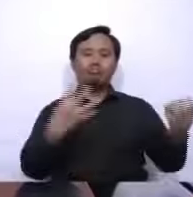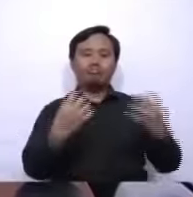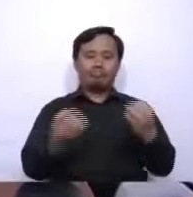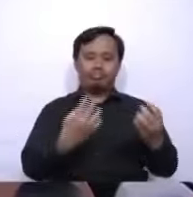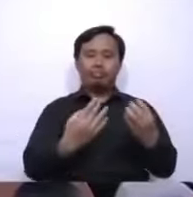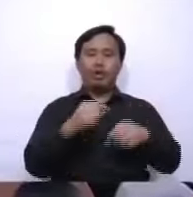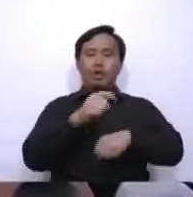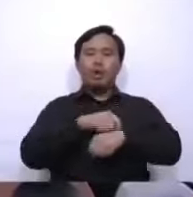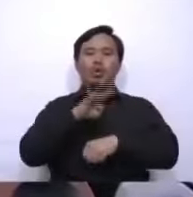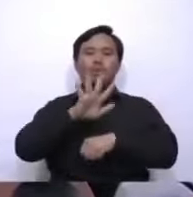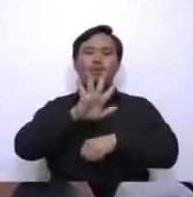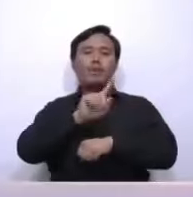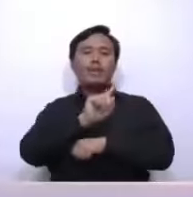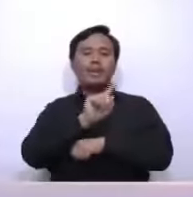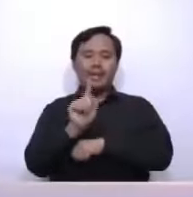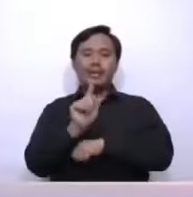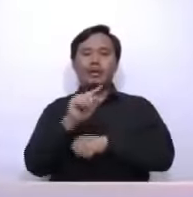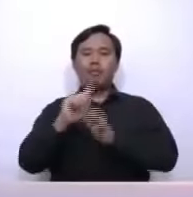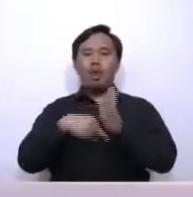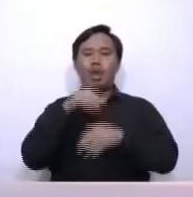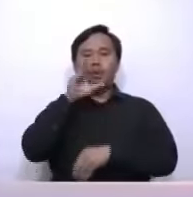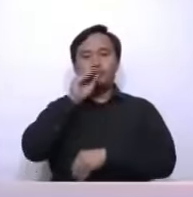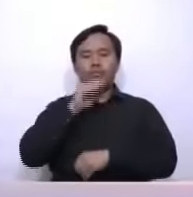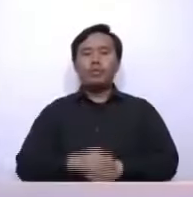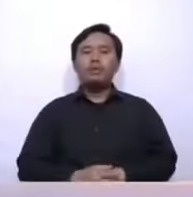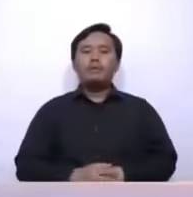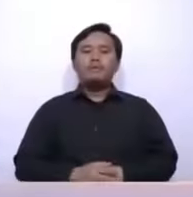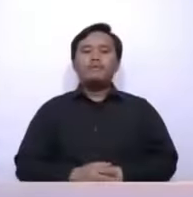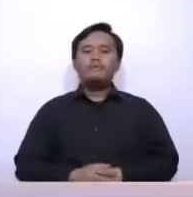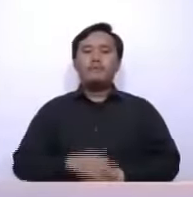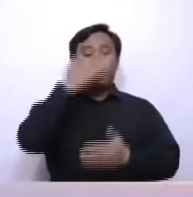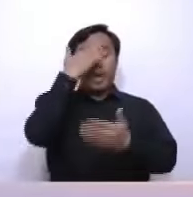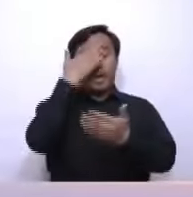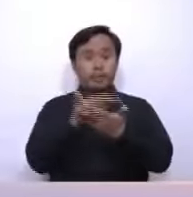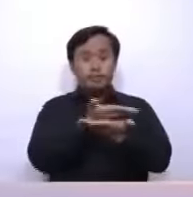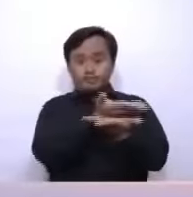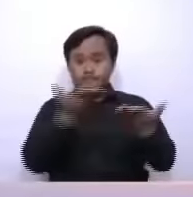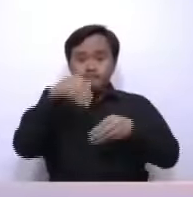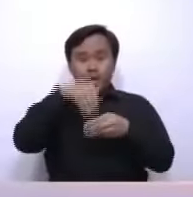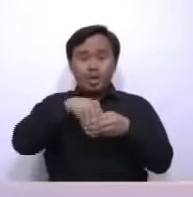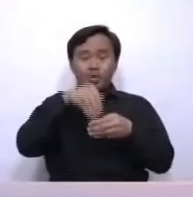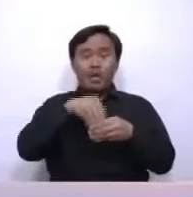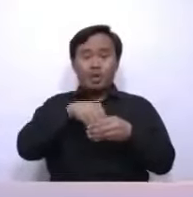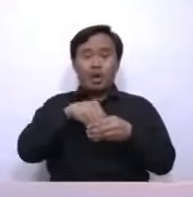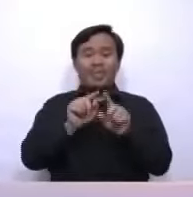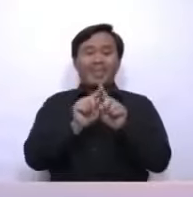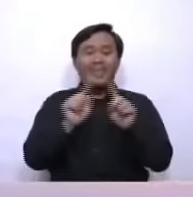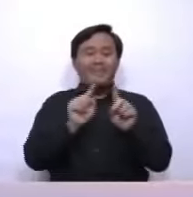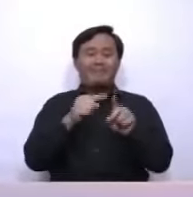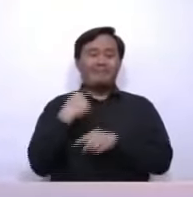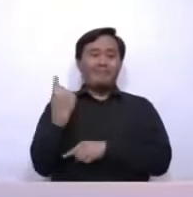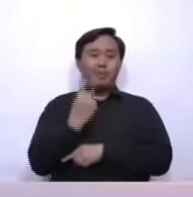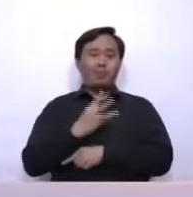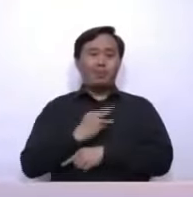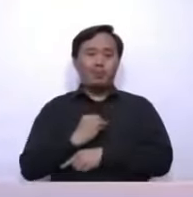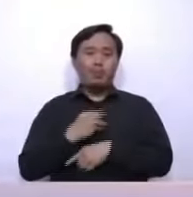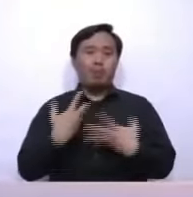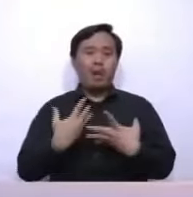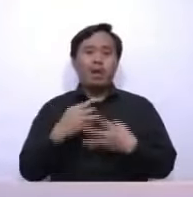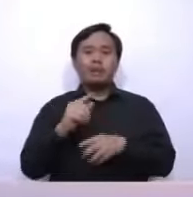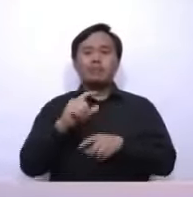Anda 45 detik dimulai saat berbicara, silakan. Terima kasih atas segala masukannya, tapi menurut pandangan kami bahwa kunci